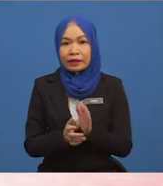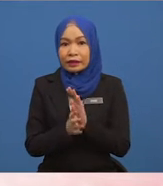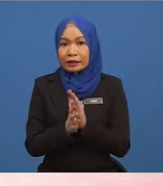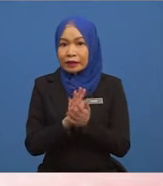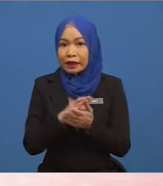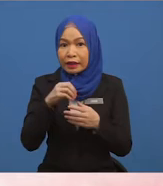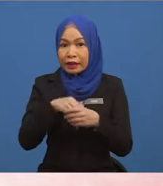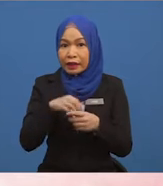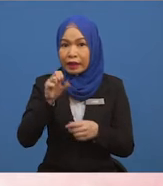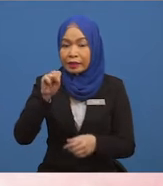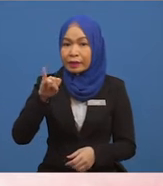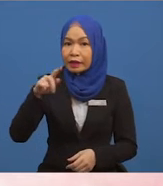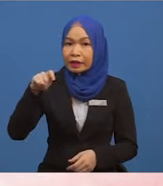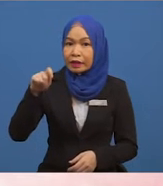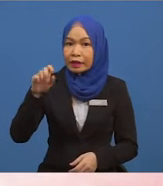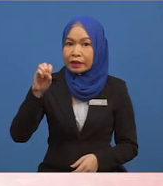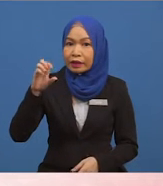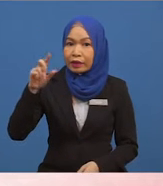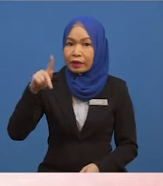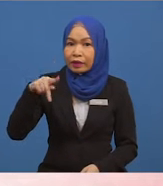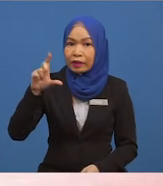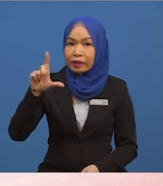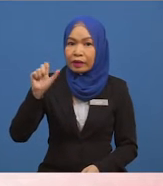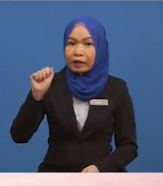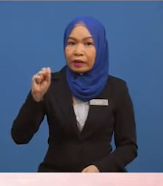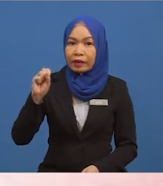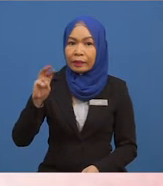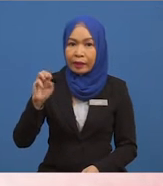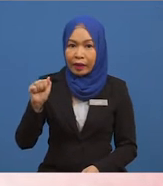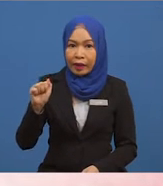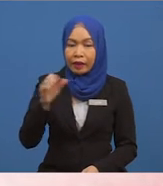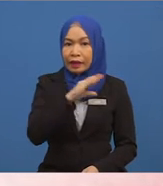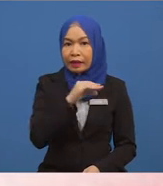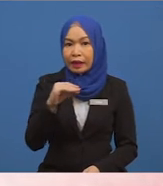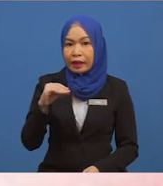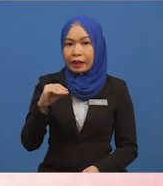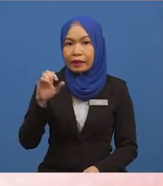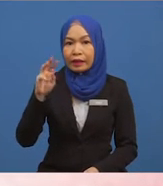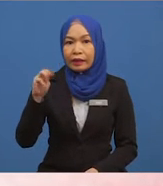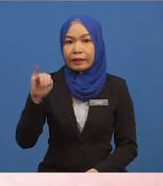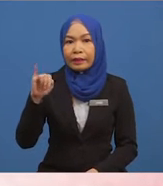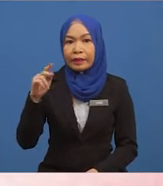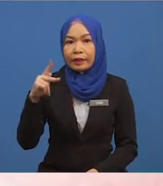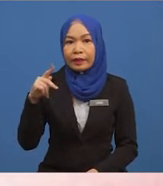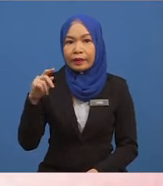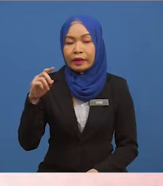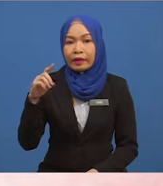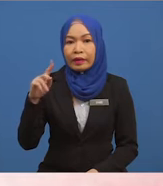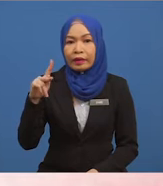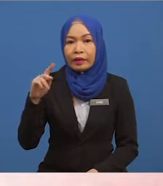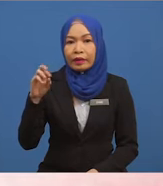sitoplasma dan mitokondrien, manakala proses fermentasi hanya